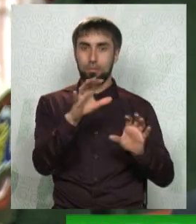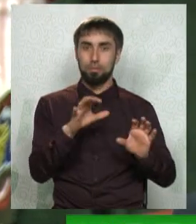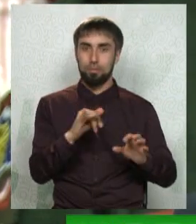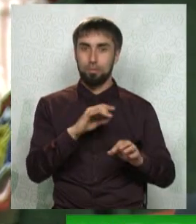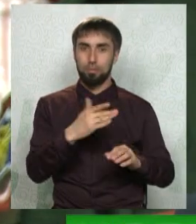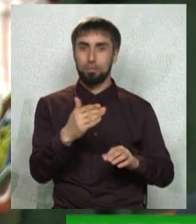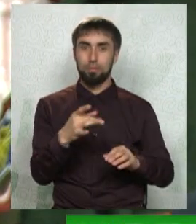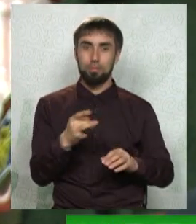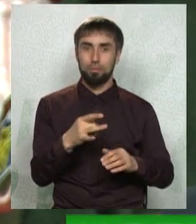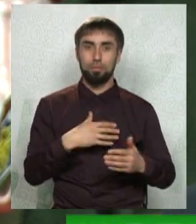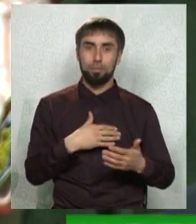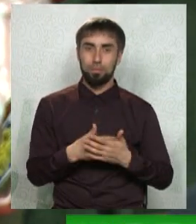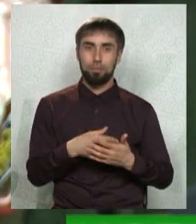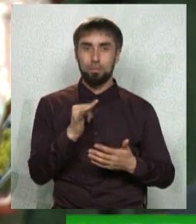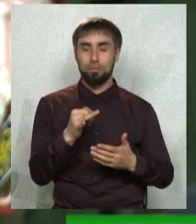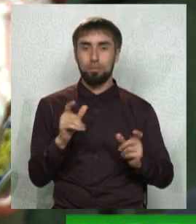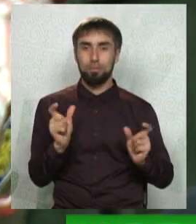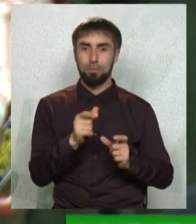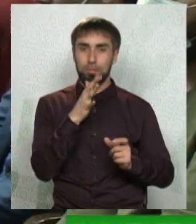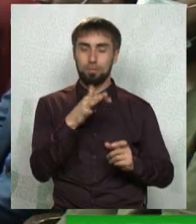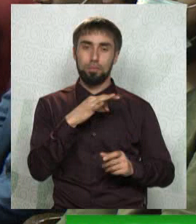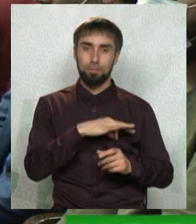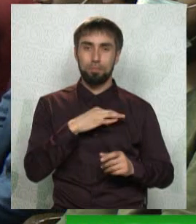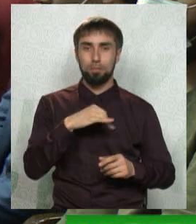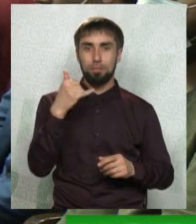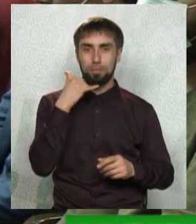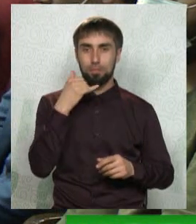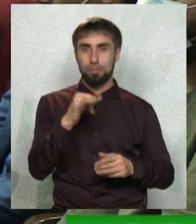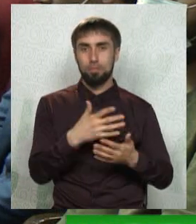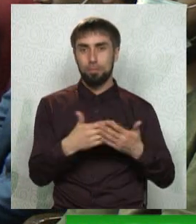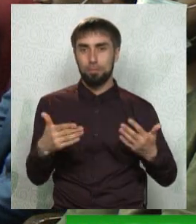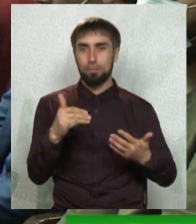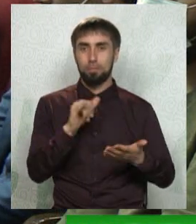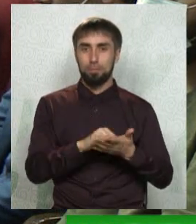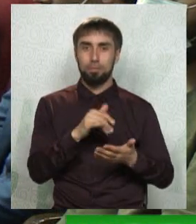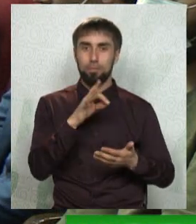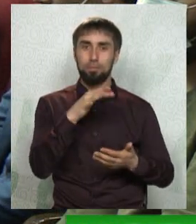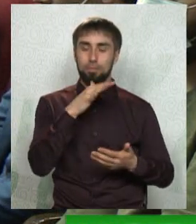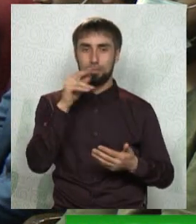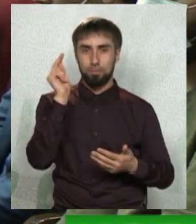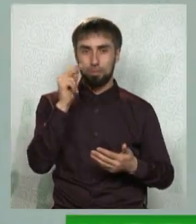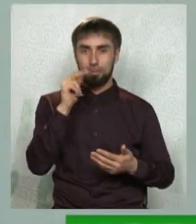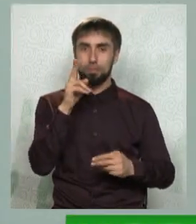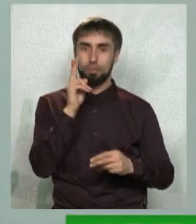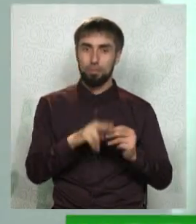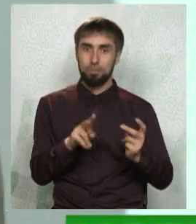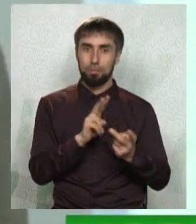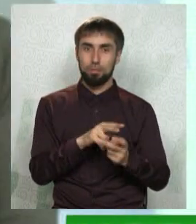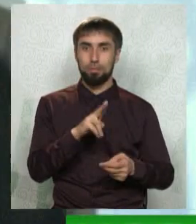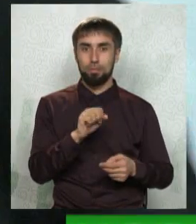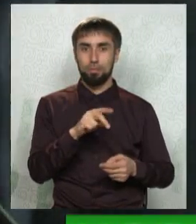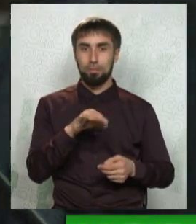с региональной инициативой ограничить время пользования телефонами и другими устройствами во время учебы. Завершая встречу, Махмуд